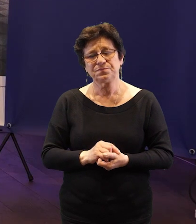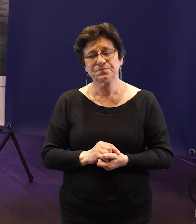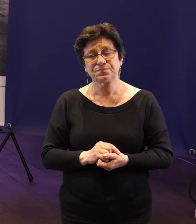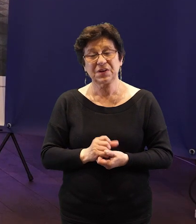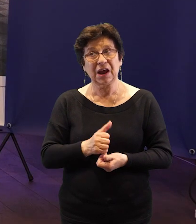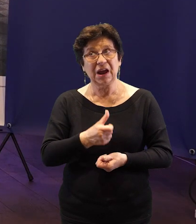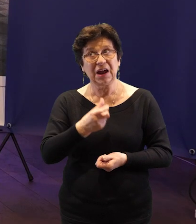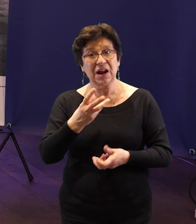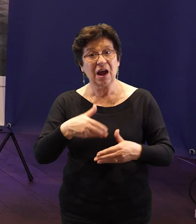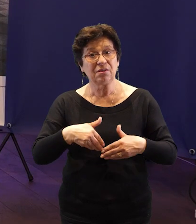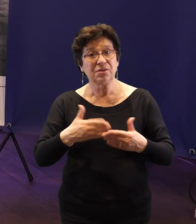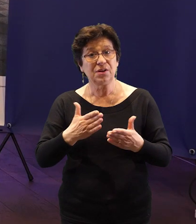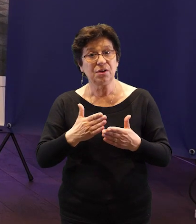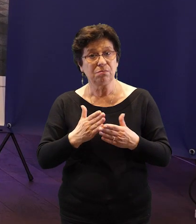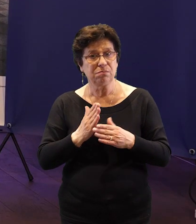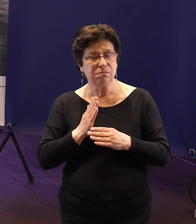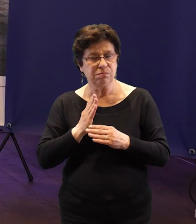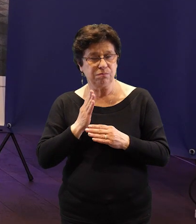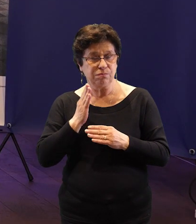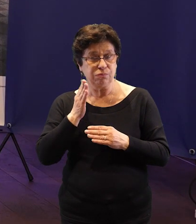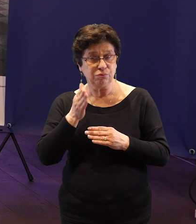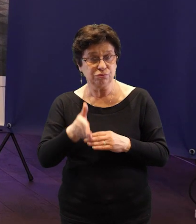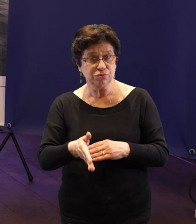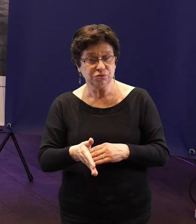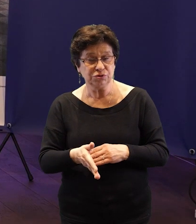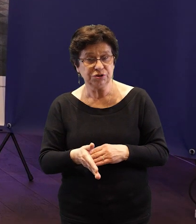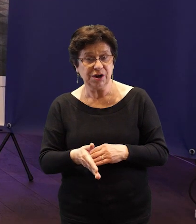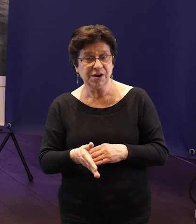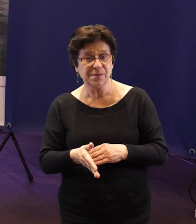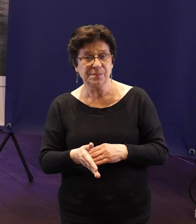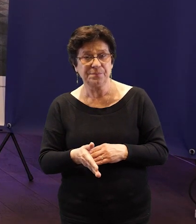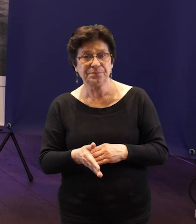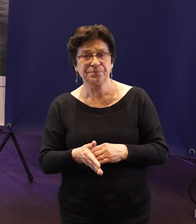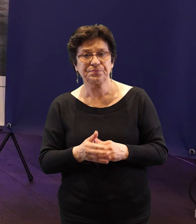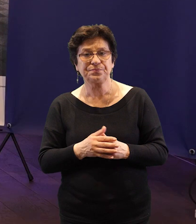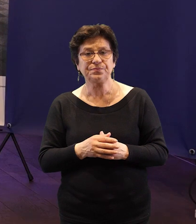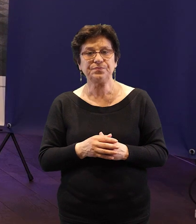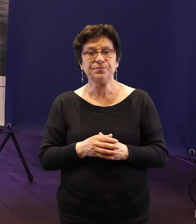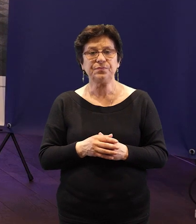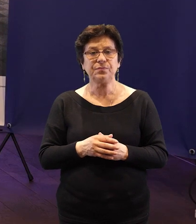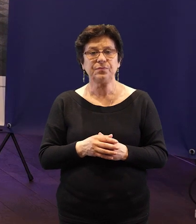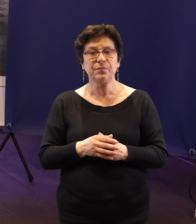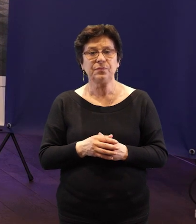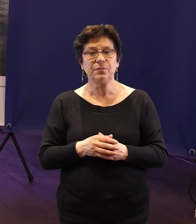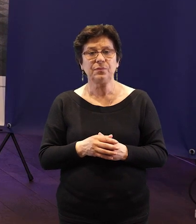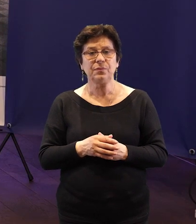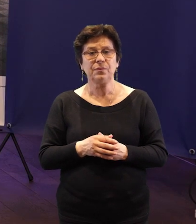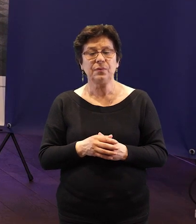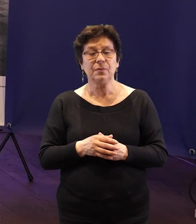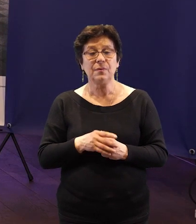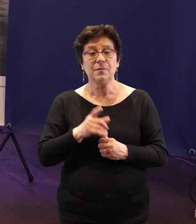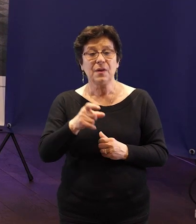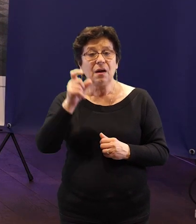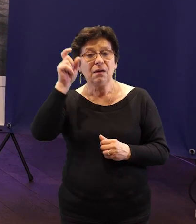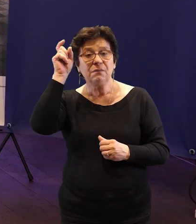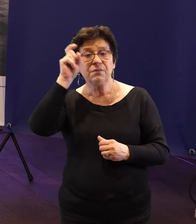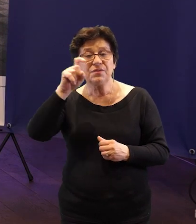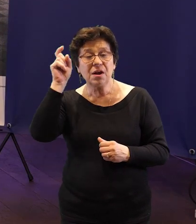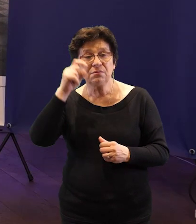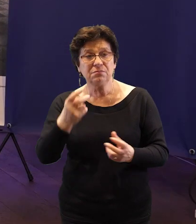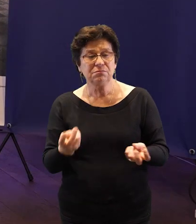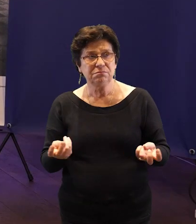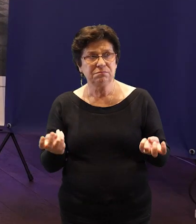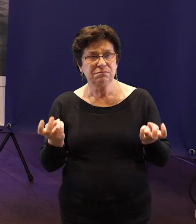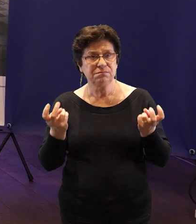Kilka dni później, bo to było 25 marca, kilka dni później w prasie niemieckiej pojawia